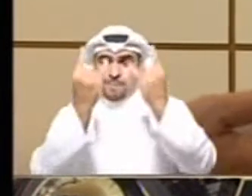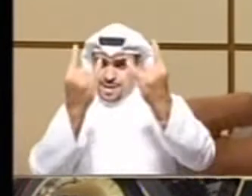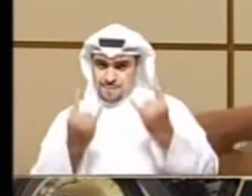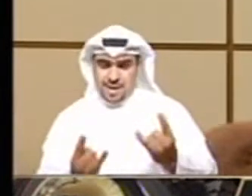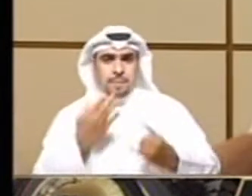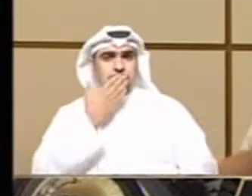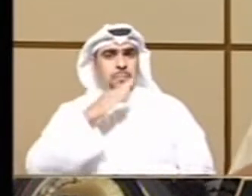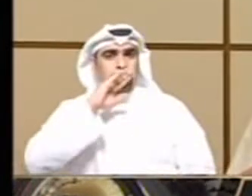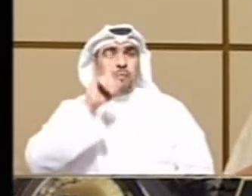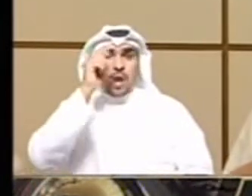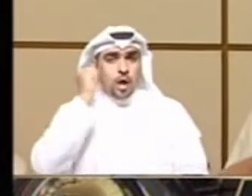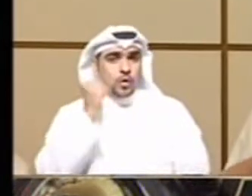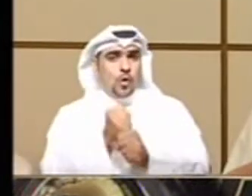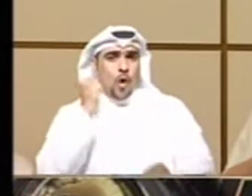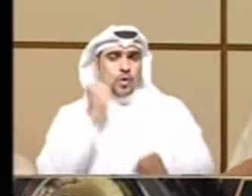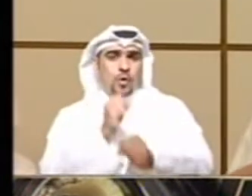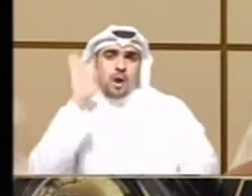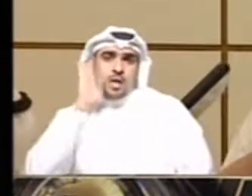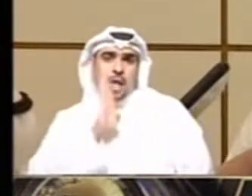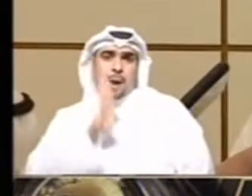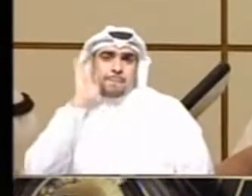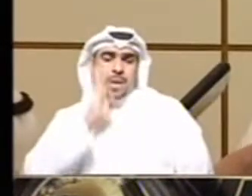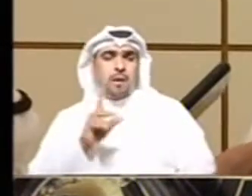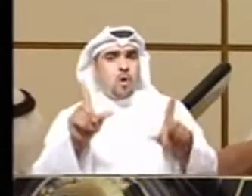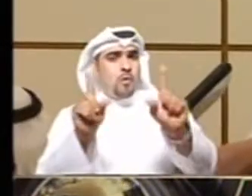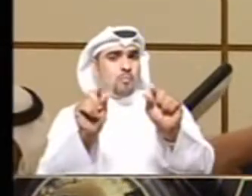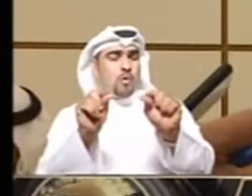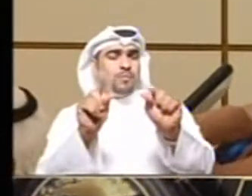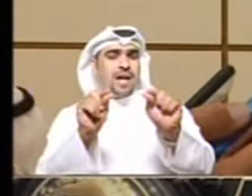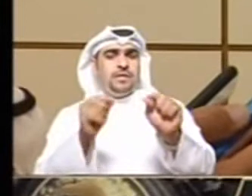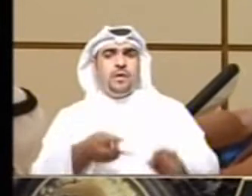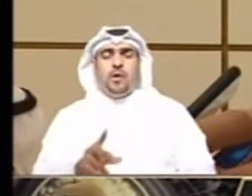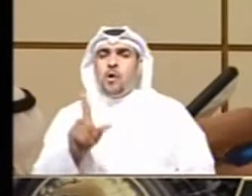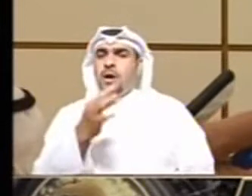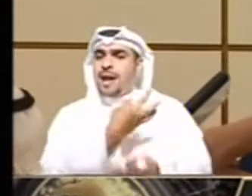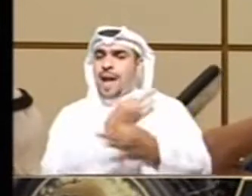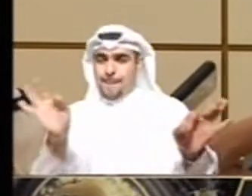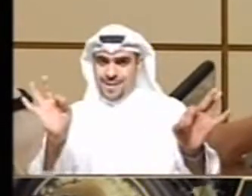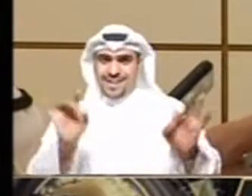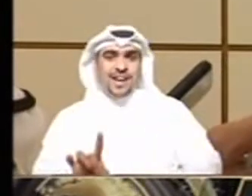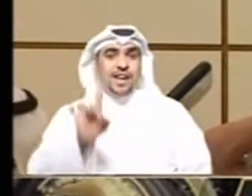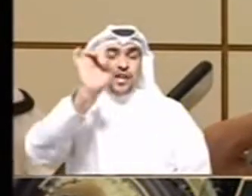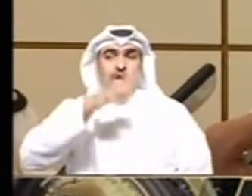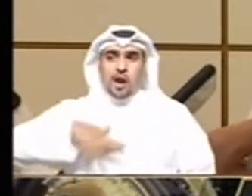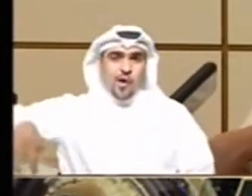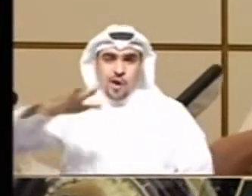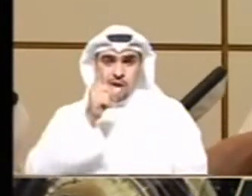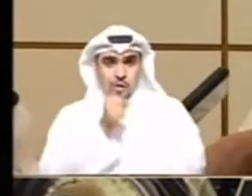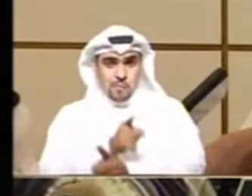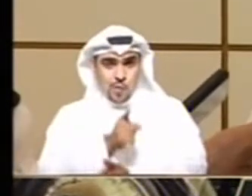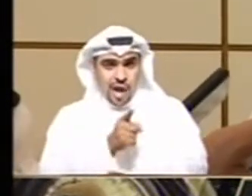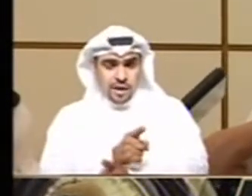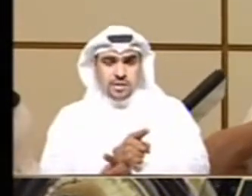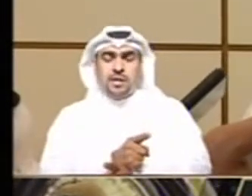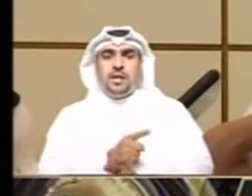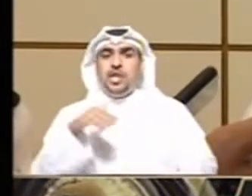الرائع اللي بذلوه من خلال هذا التميز، وهذا يعطينا دافع أكبر للعمل خلال الدورة